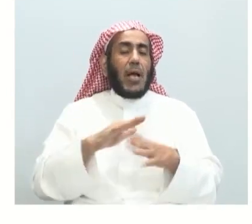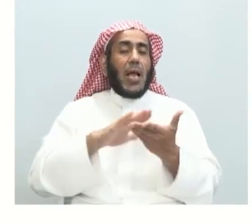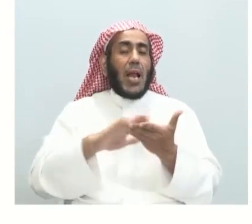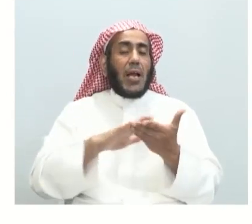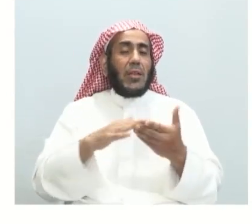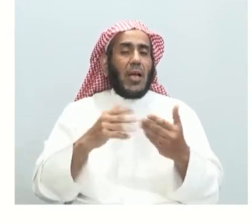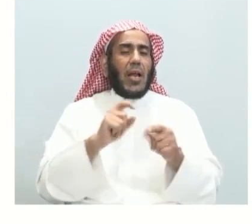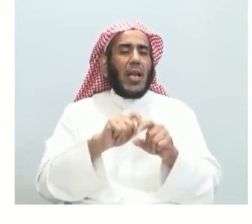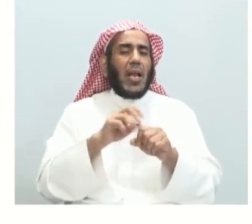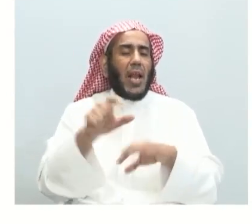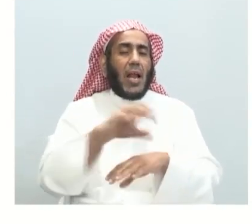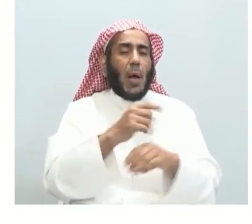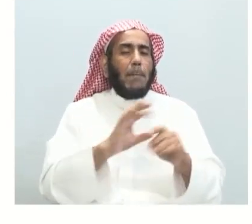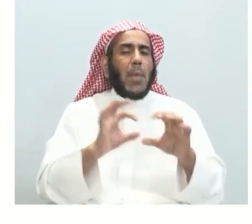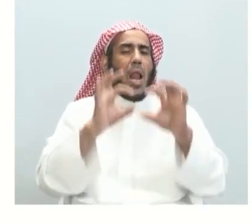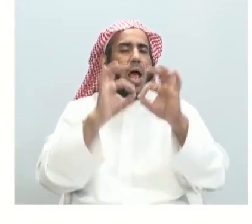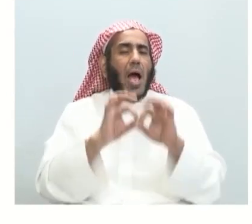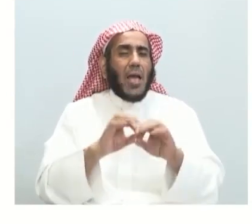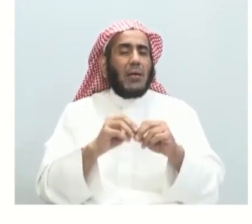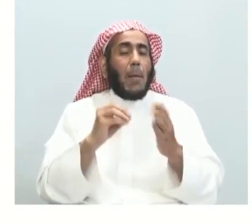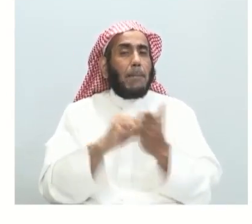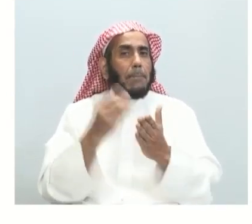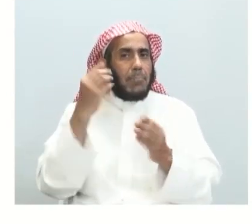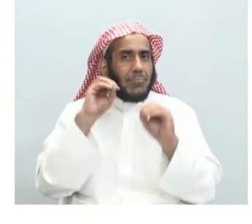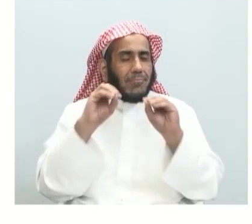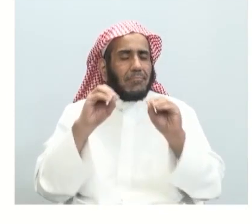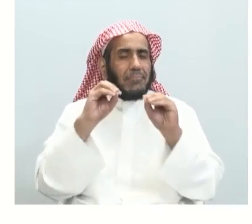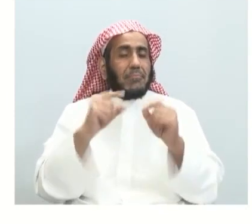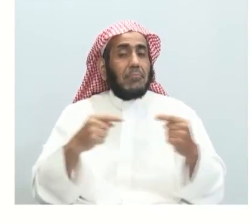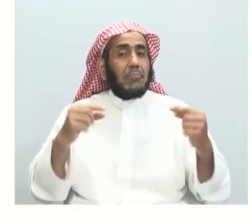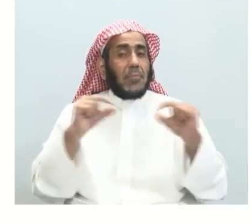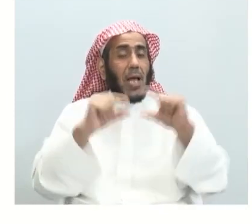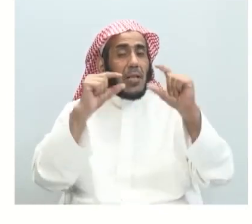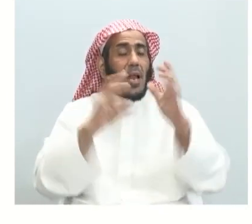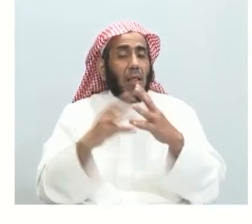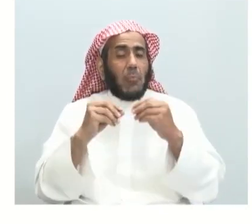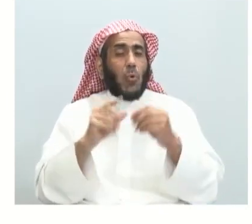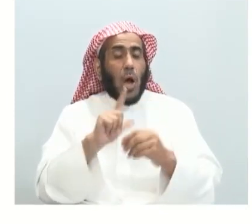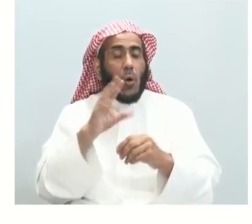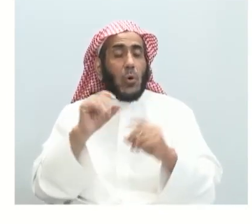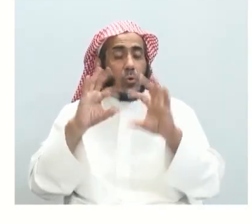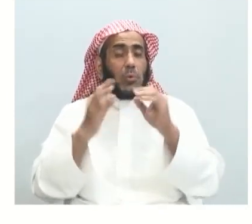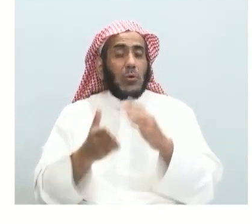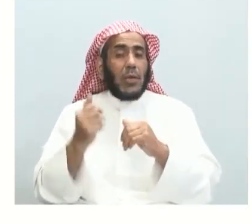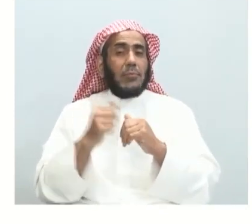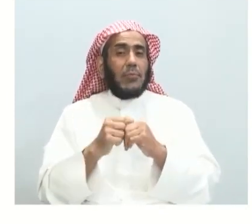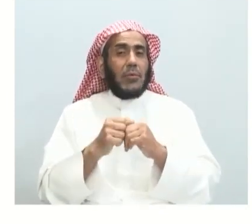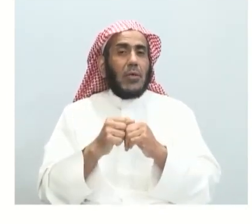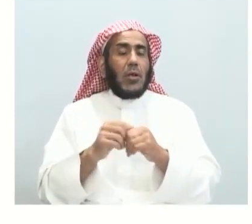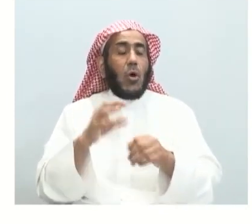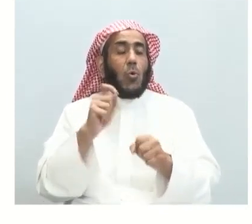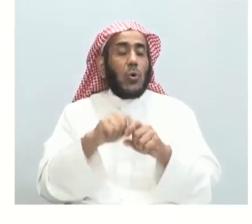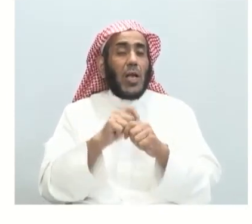للخلق ما الايه التي مرت معنا داله على هذا المعنى هي قوله سبحانه وتعالى